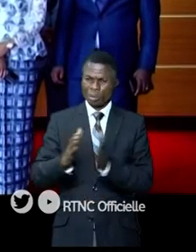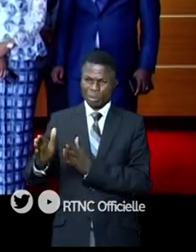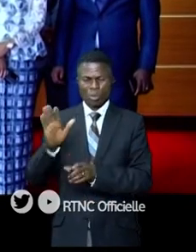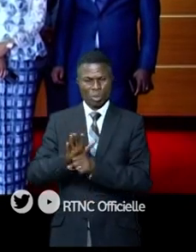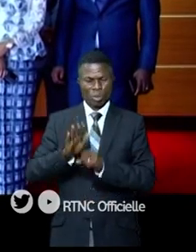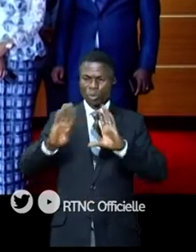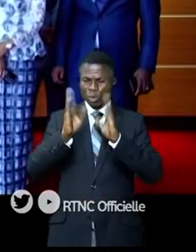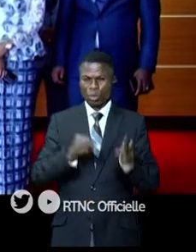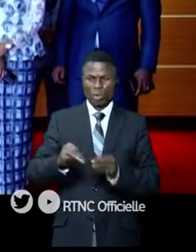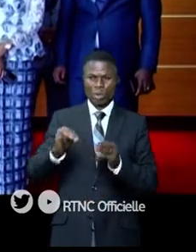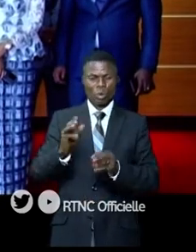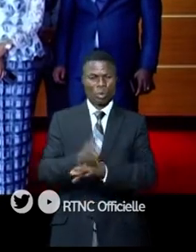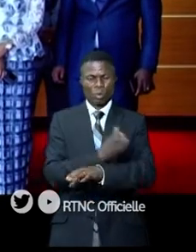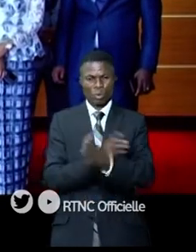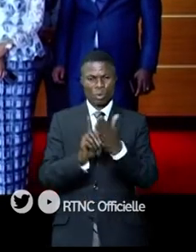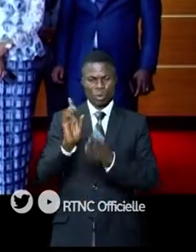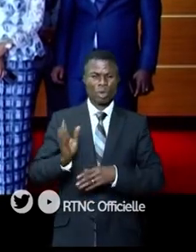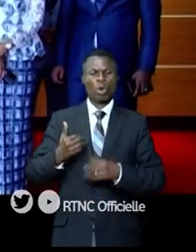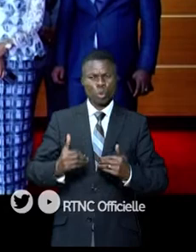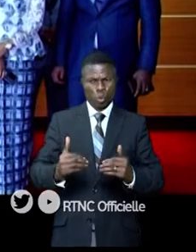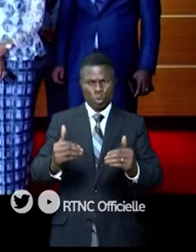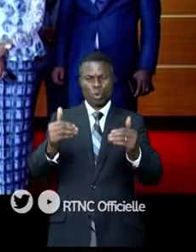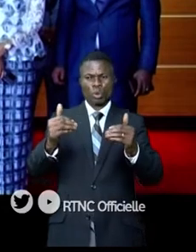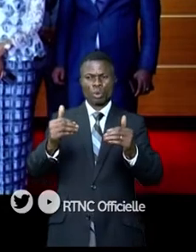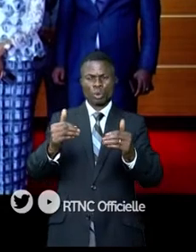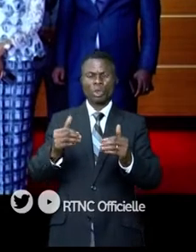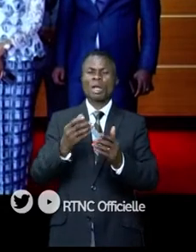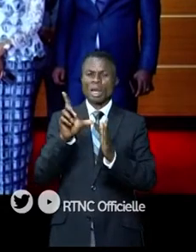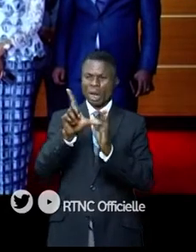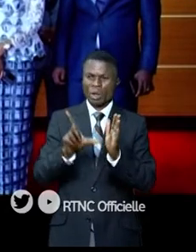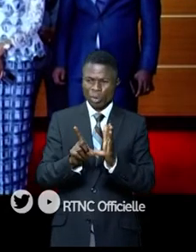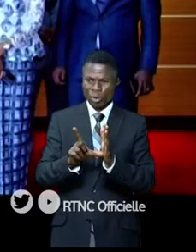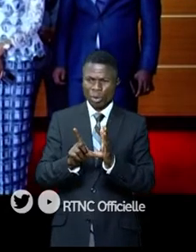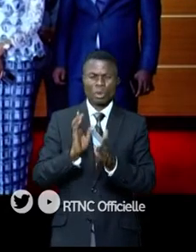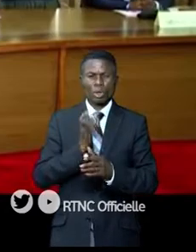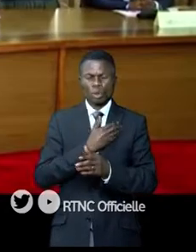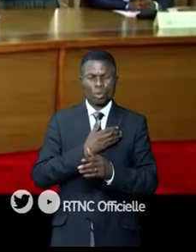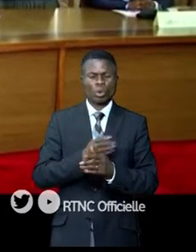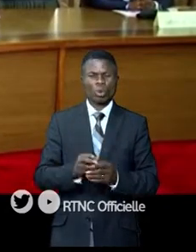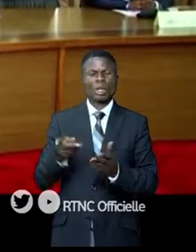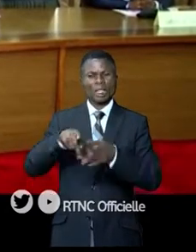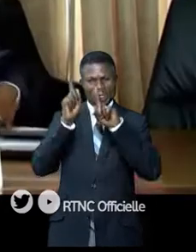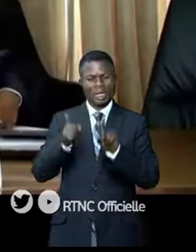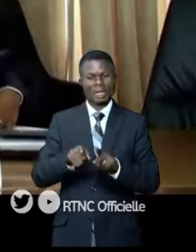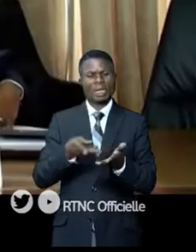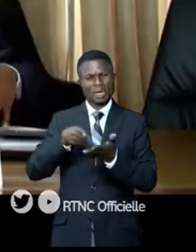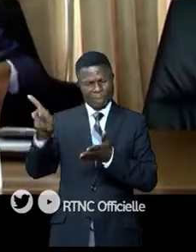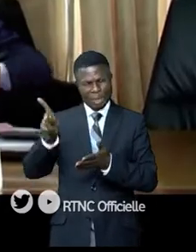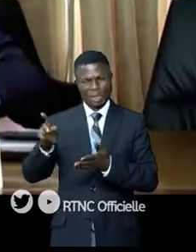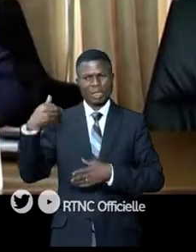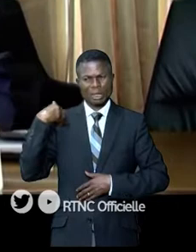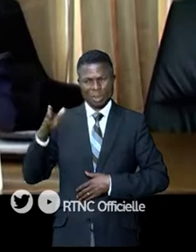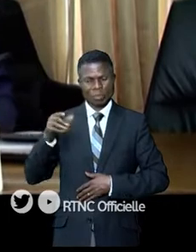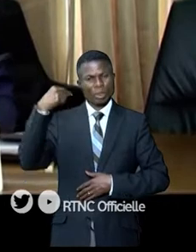tous les moyens. Nous avons réaffirmé la légalité de la non-compensation des dettes de l'État. Le